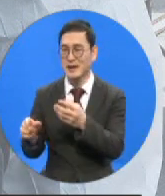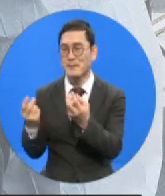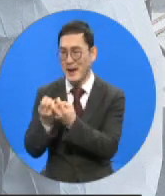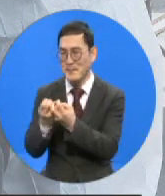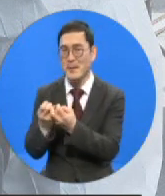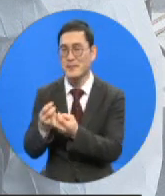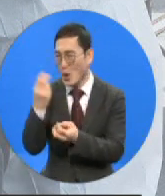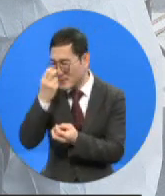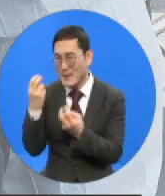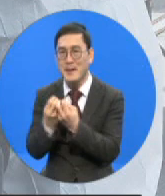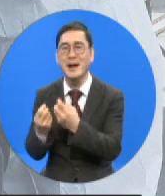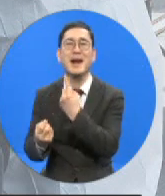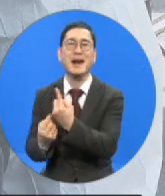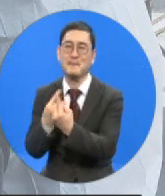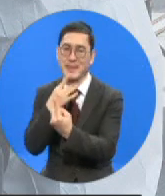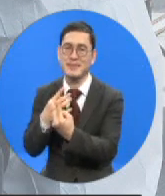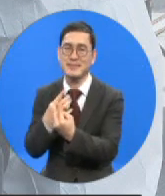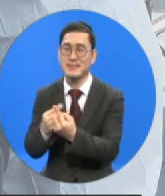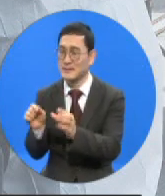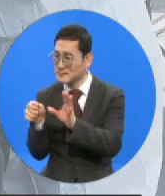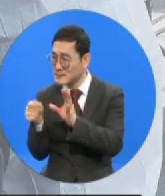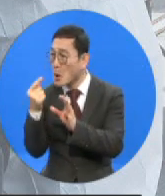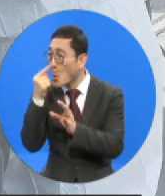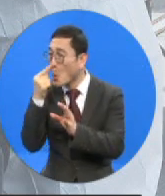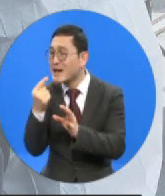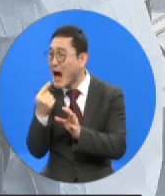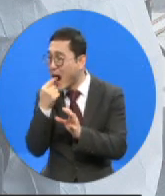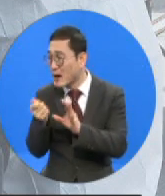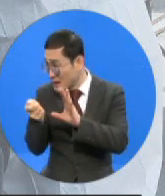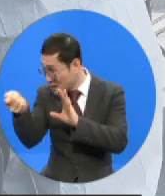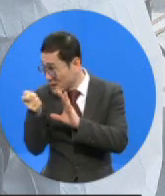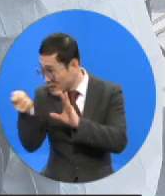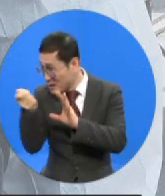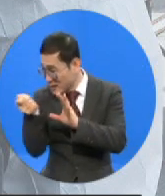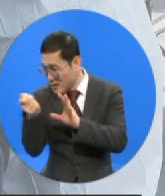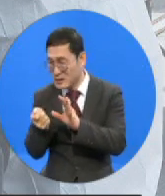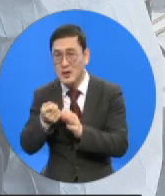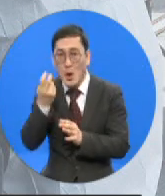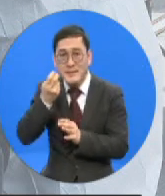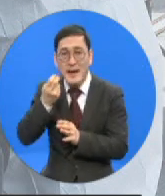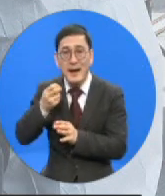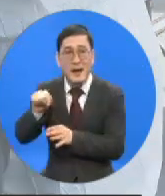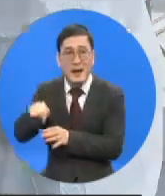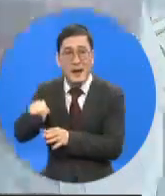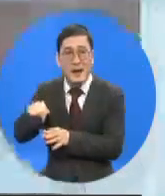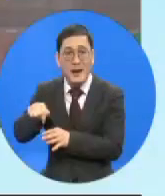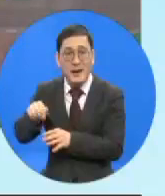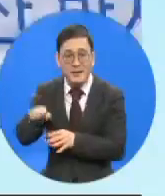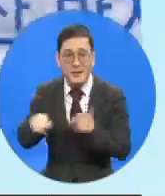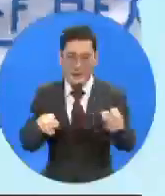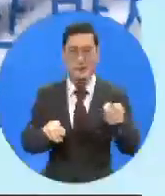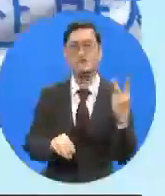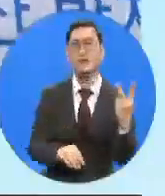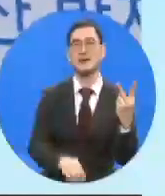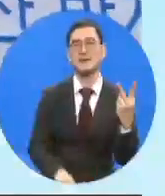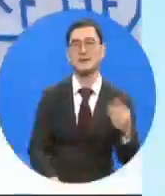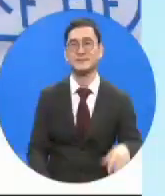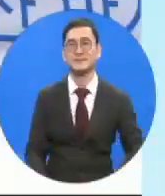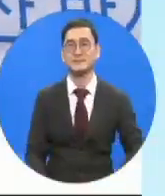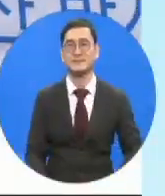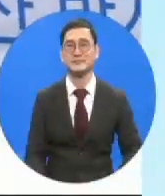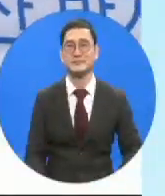했었는데 신속 항원 진단 키트라든지 혹은 이 타액으로 하는 진단 검사도 지금 하고 있기 때문에 좀 상황은 다르고